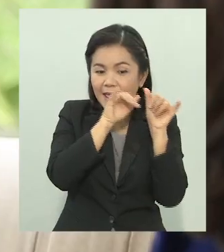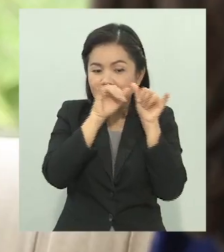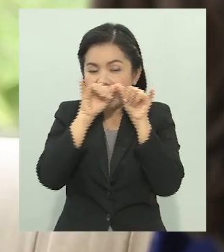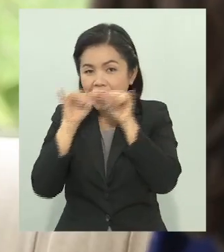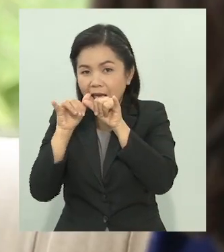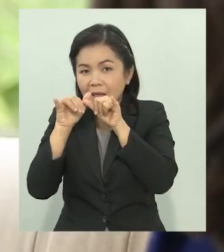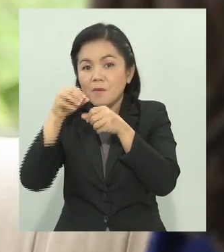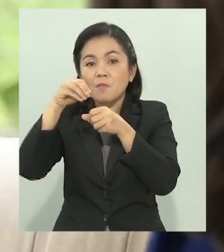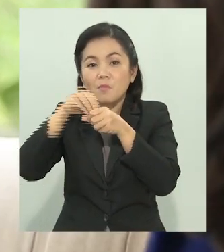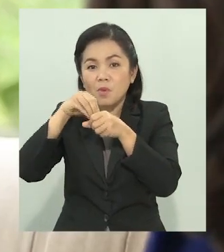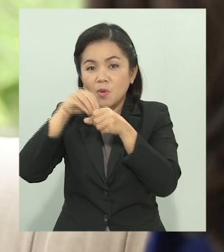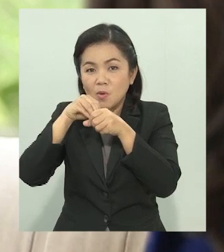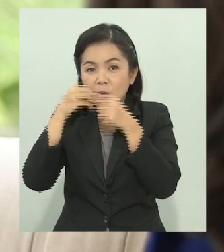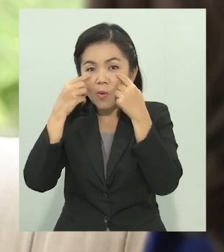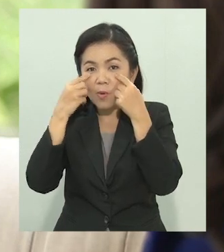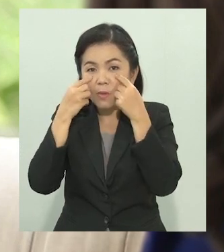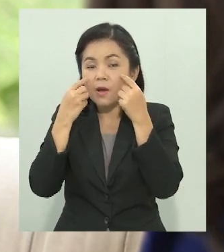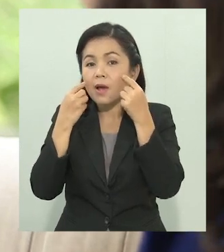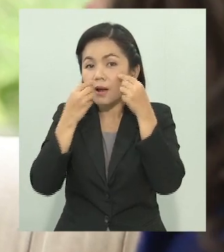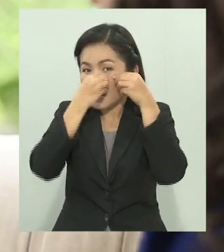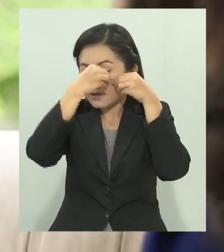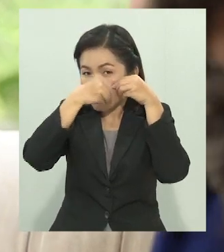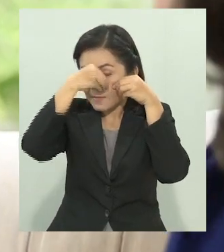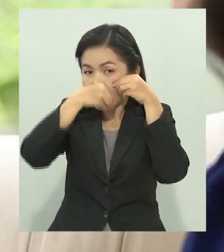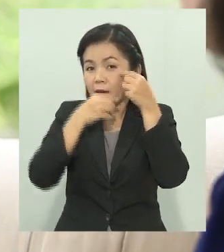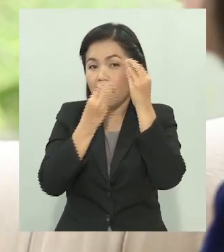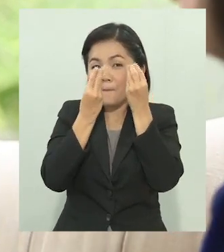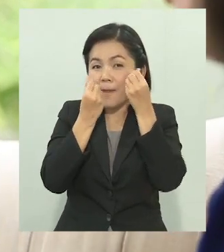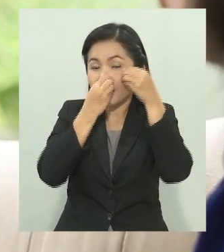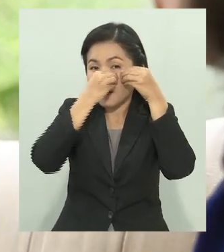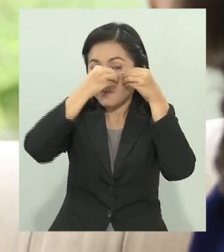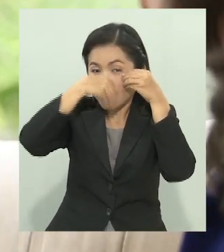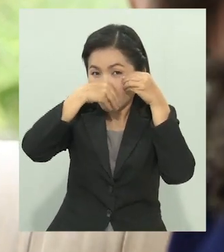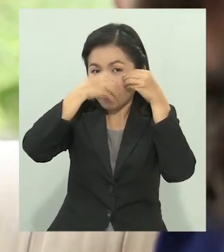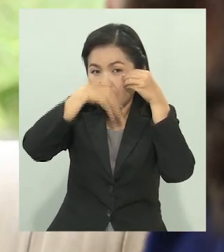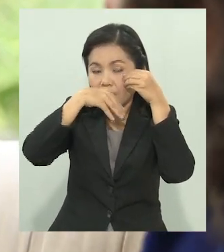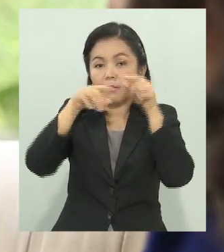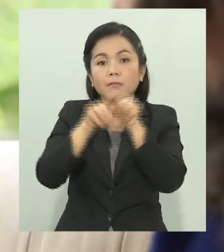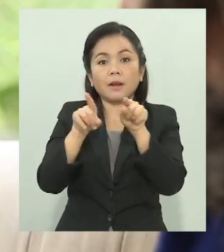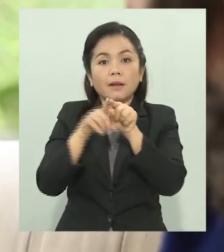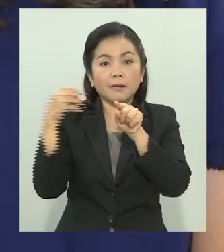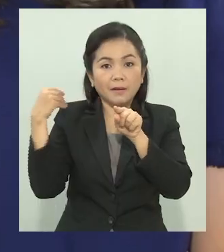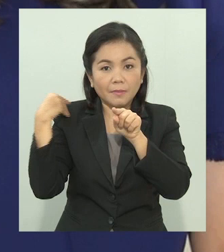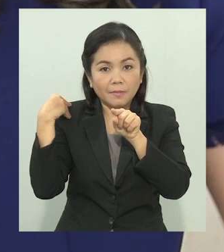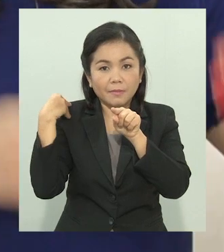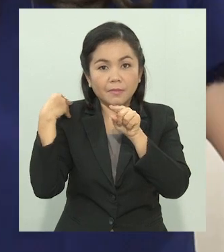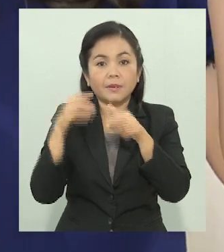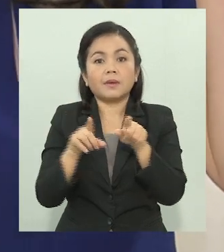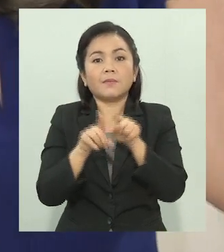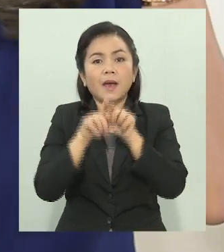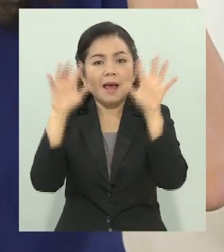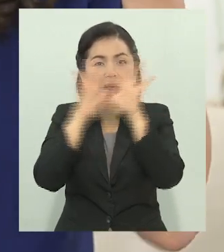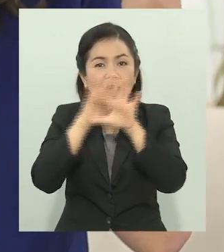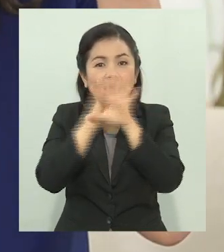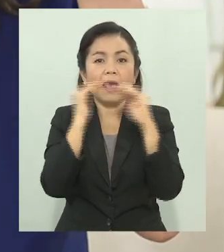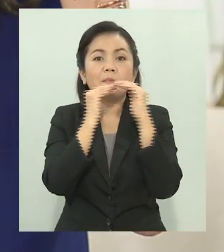ย้ายไปในตำแหน่งที่ไขมันแก้มเคยอยู่แล้วมันหล่นลงไปอะไรอย่างเงี้ยนะครับก็คือเอามาใช้ประโยชน์ซะ คือเหมือนทำให้เ